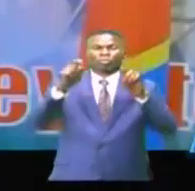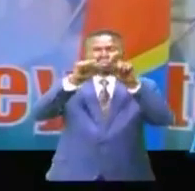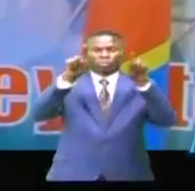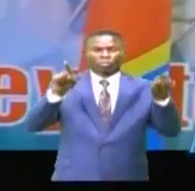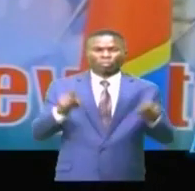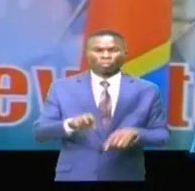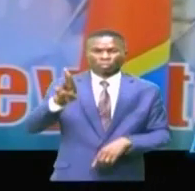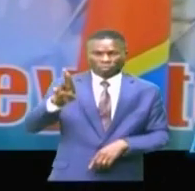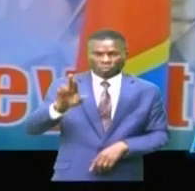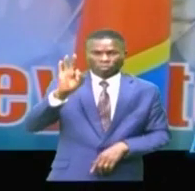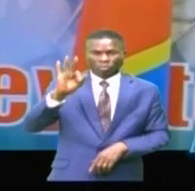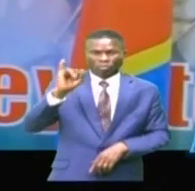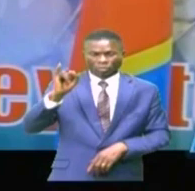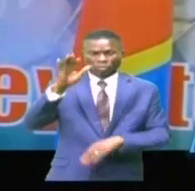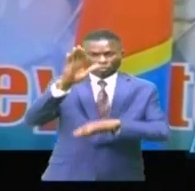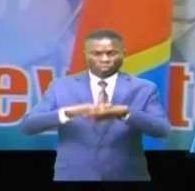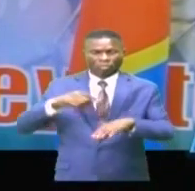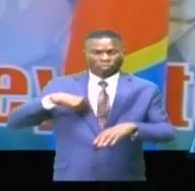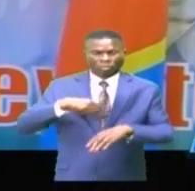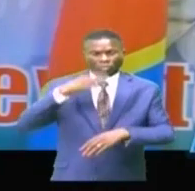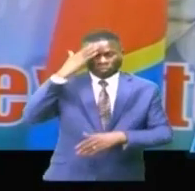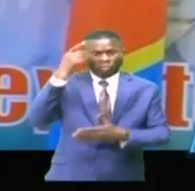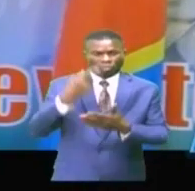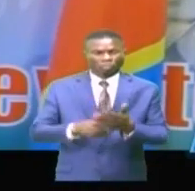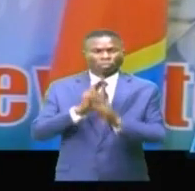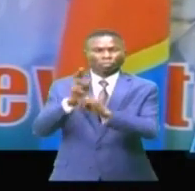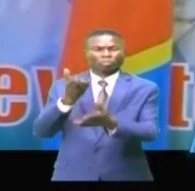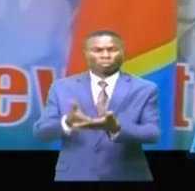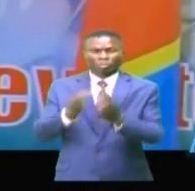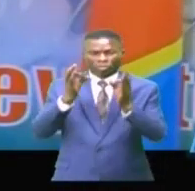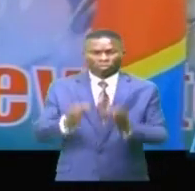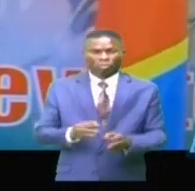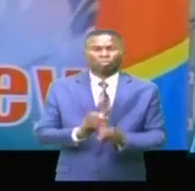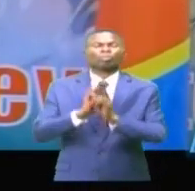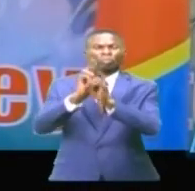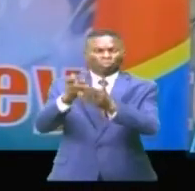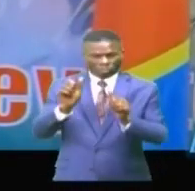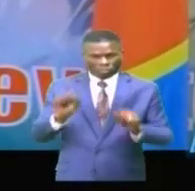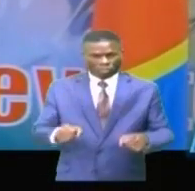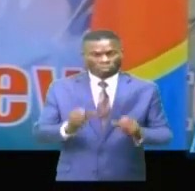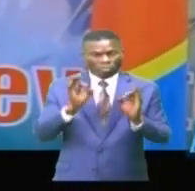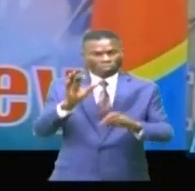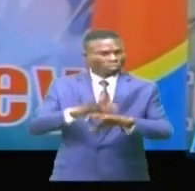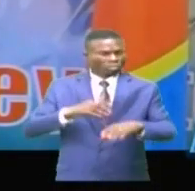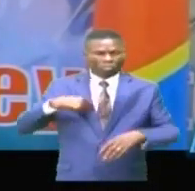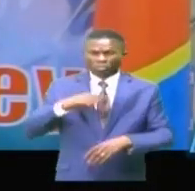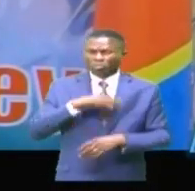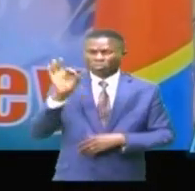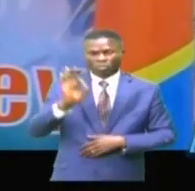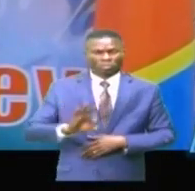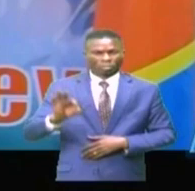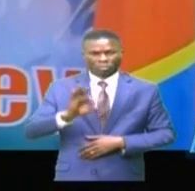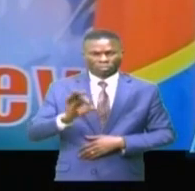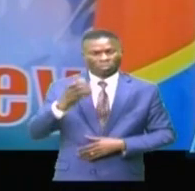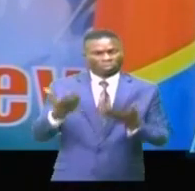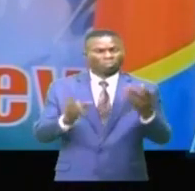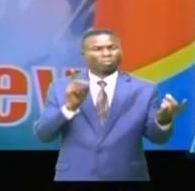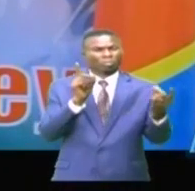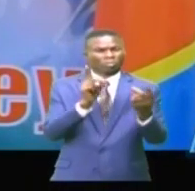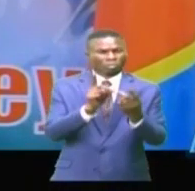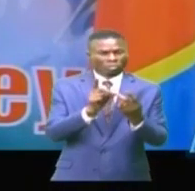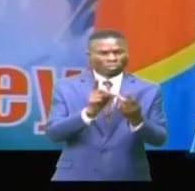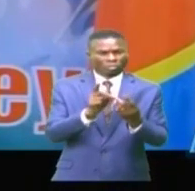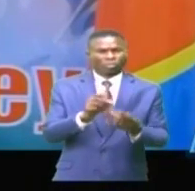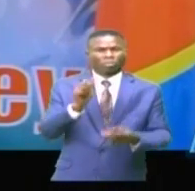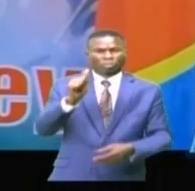pour nous dire monsieur le ministre vous pensez quoi de ces rapports on aurait donné des réponses à une gêne on aurait pu contacter la